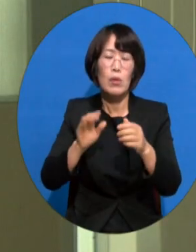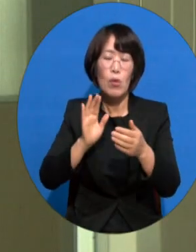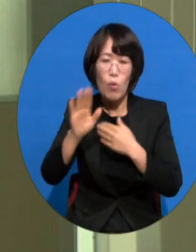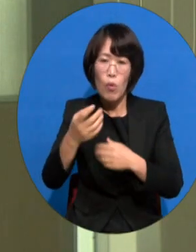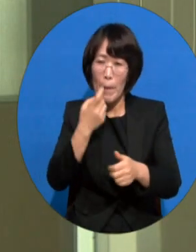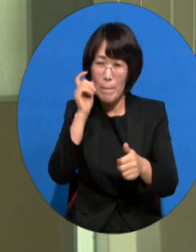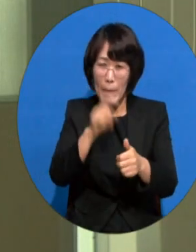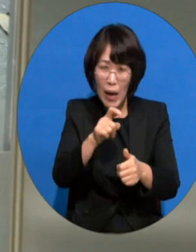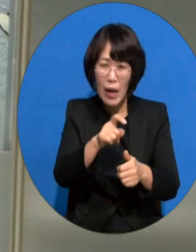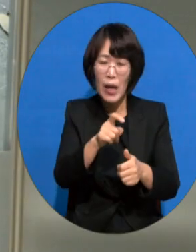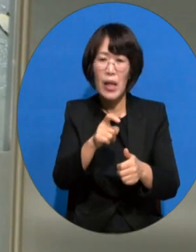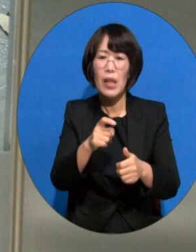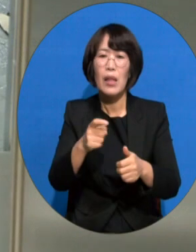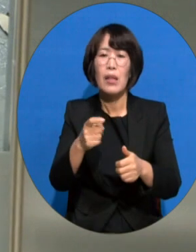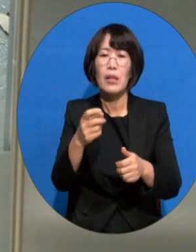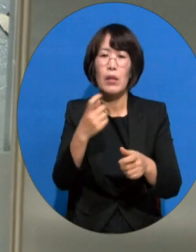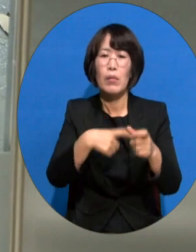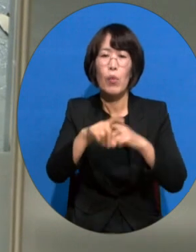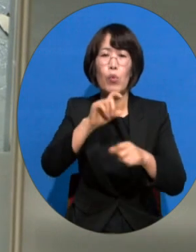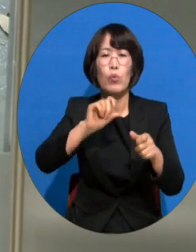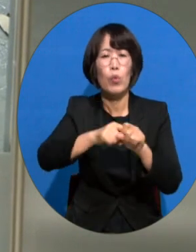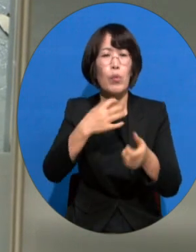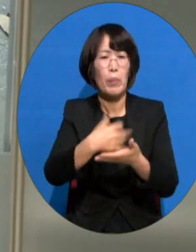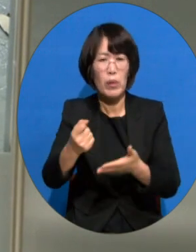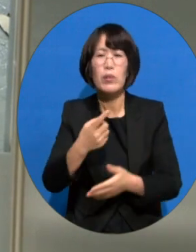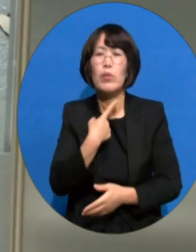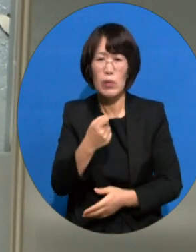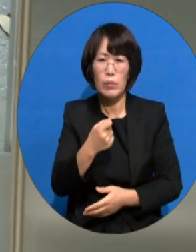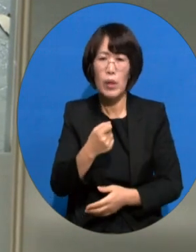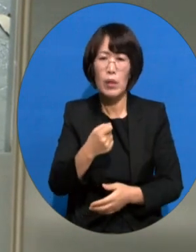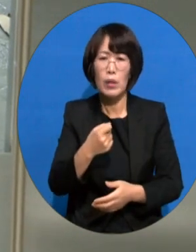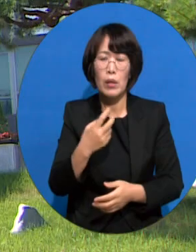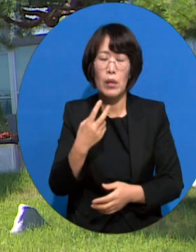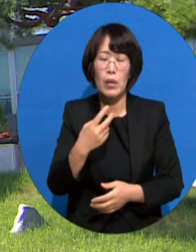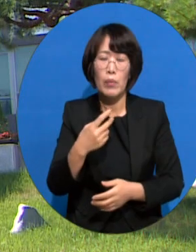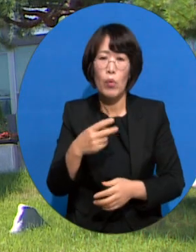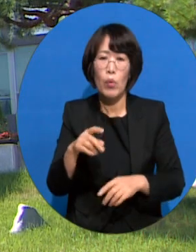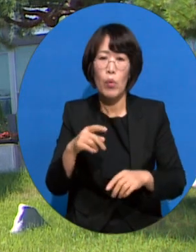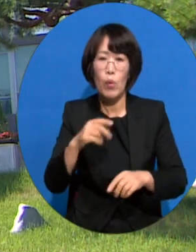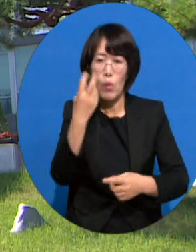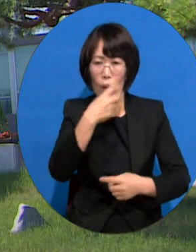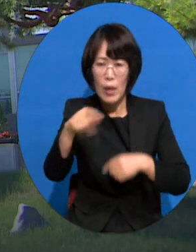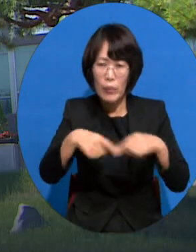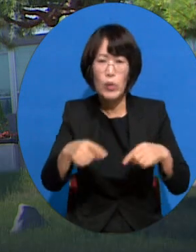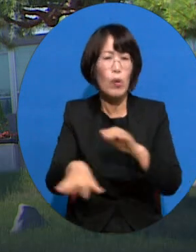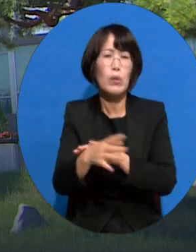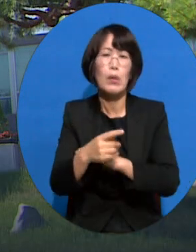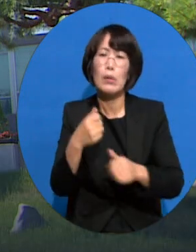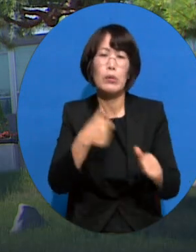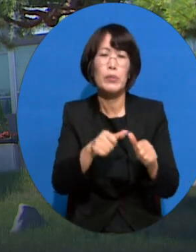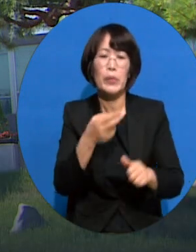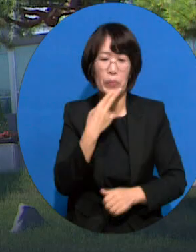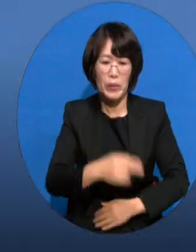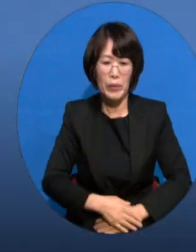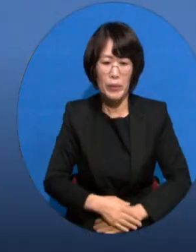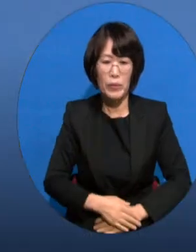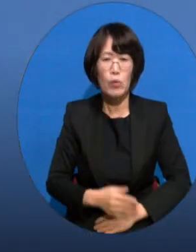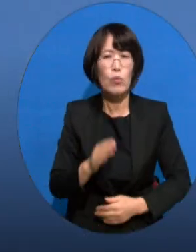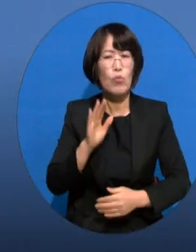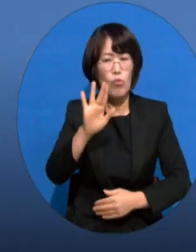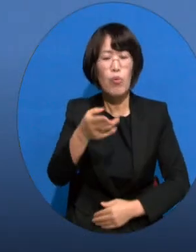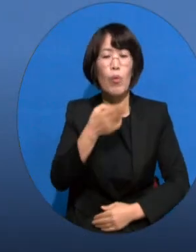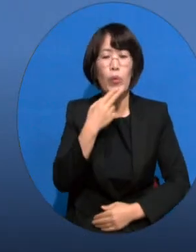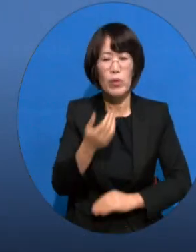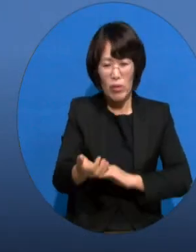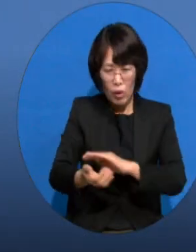일까지 빚어지는데도 관리 감독을 주문하는 지적조차 없었습니다. 그 이후로는 없었는데 그 전에